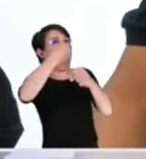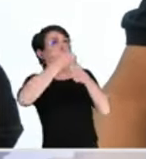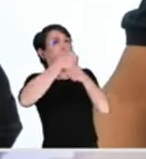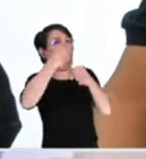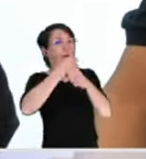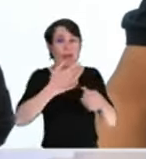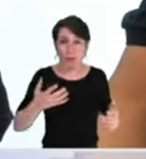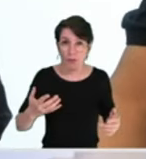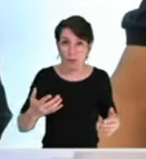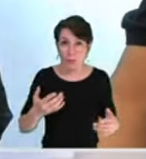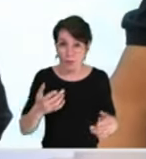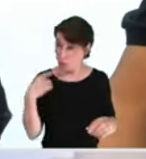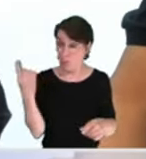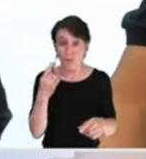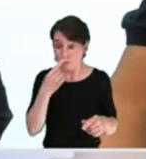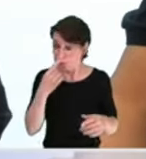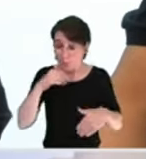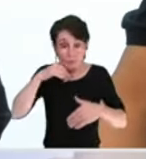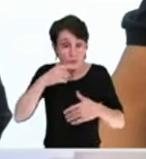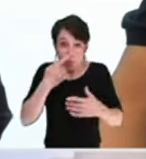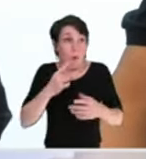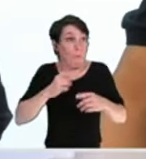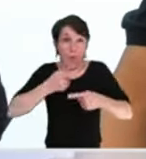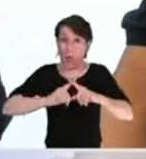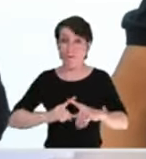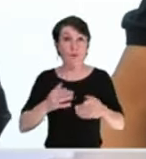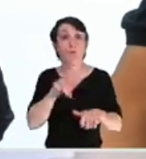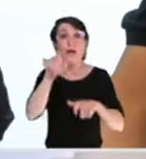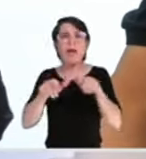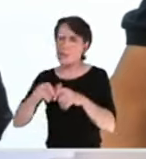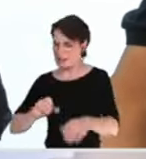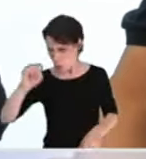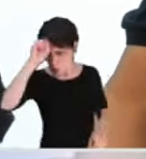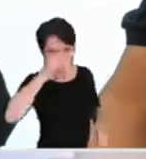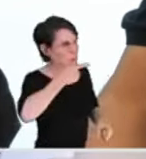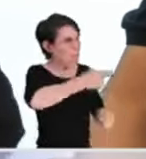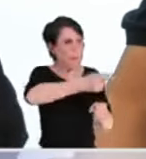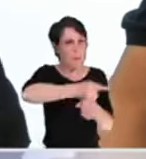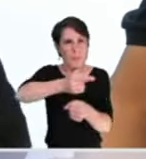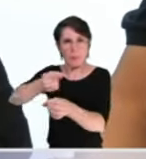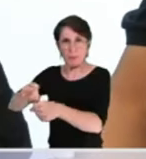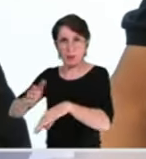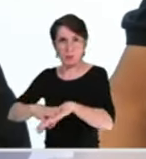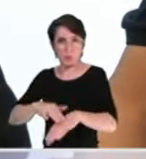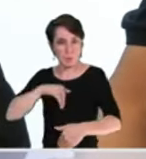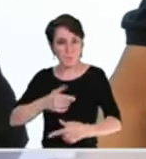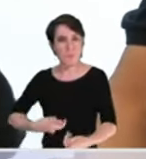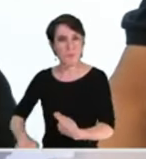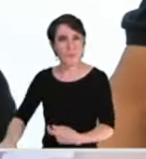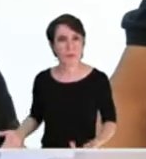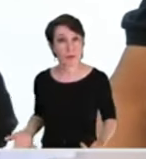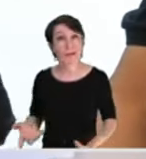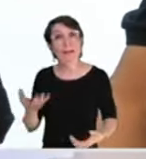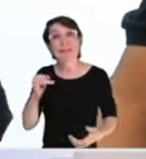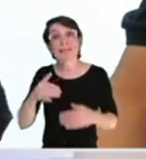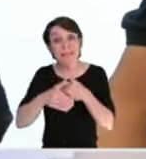d'ailleurs, parce que je suis convaincue que ceux qui en donnent le plus sont ceux qui en ont le moins. Si vous êtes coupable du délit qui